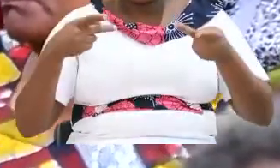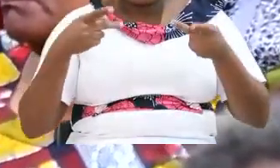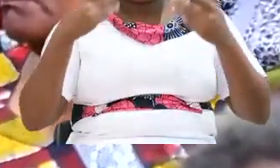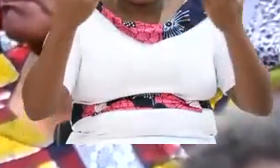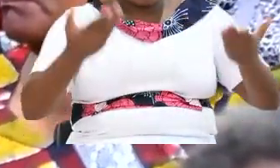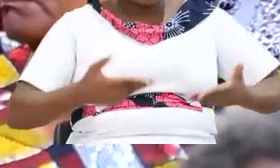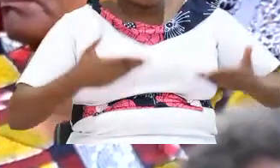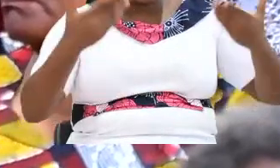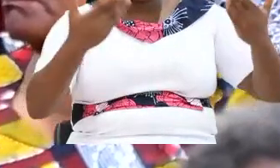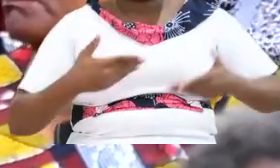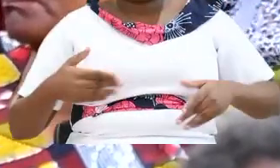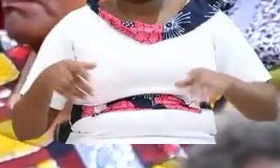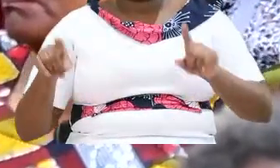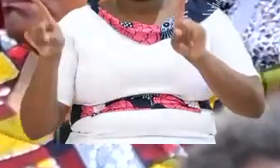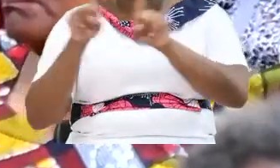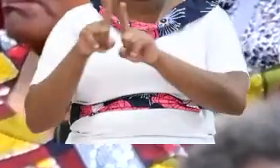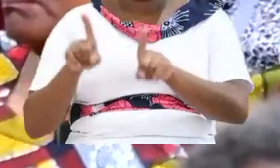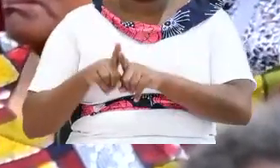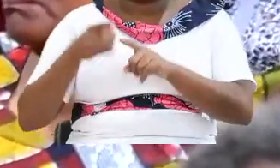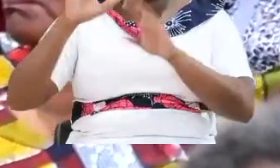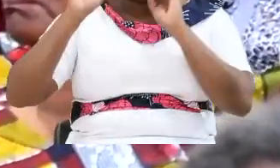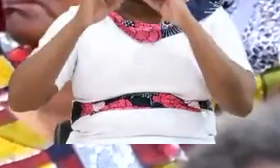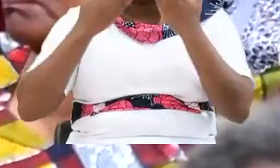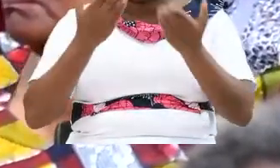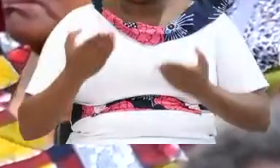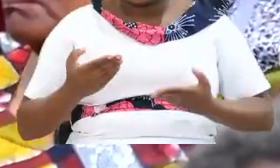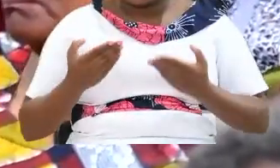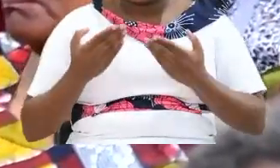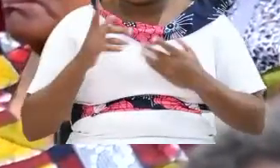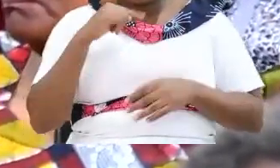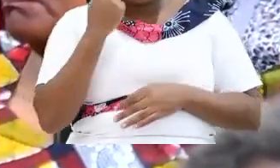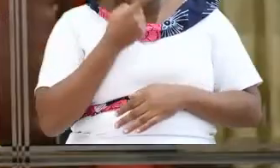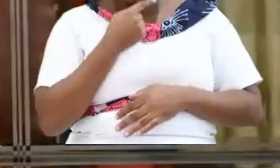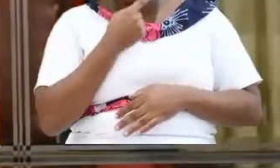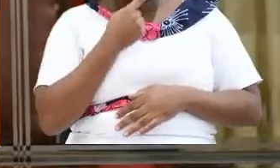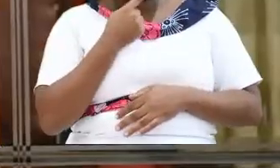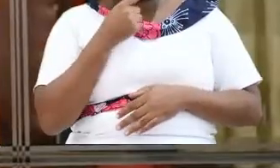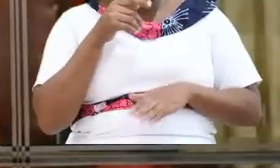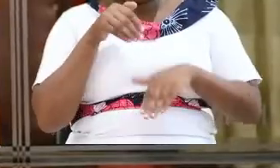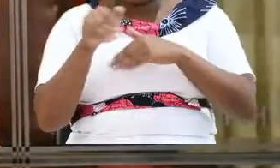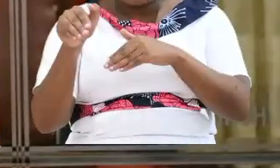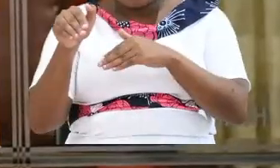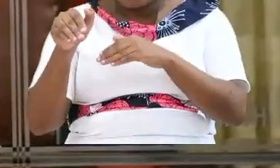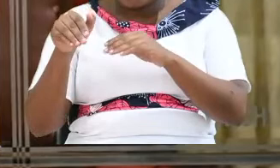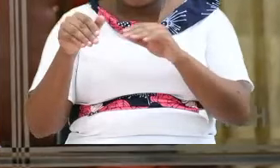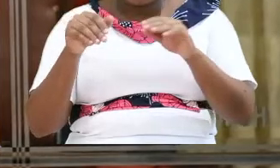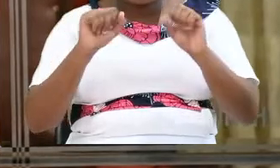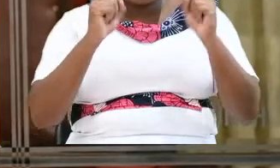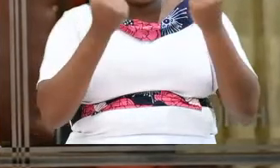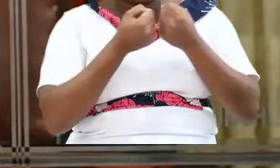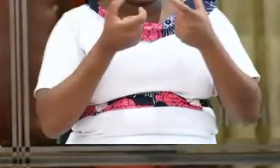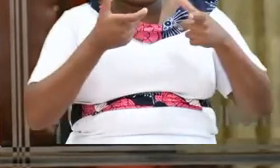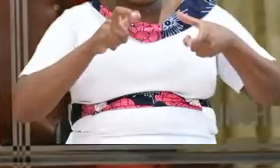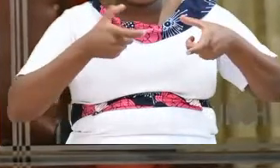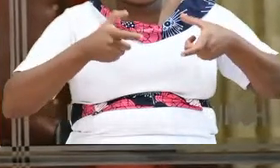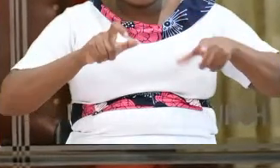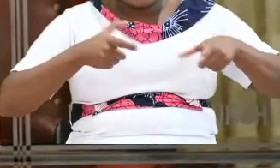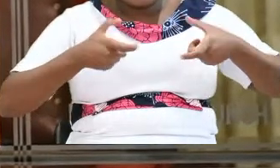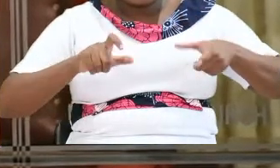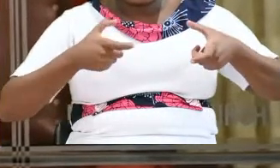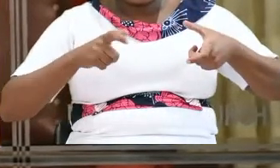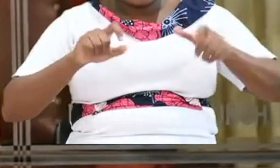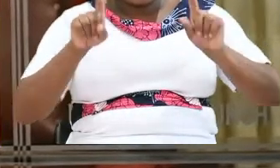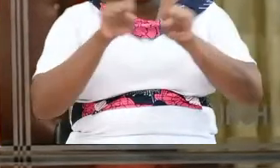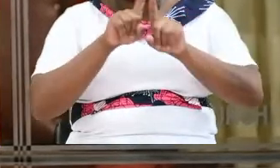mmekaribishwa sana na Mungu awabariki sana. Kwa wale wanatufuata kupitia mitandao baribari, pia